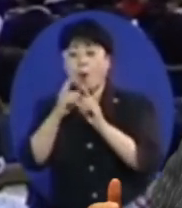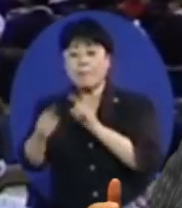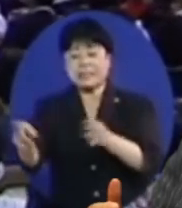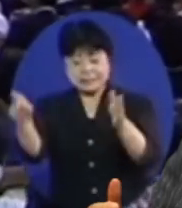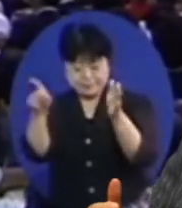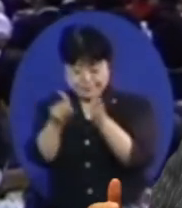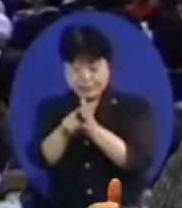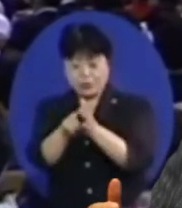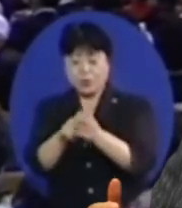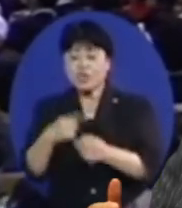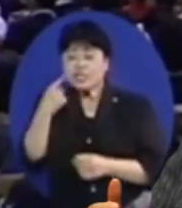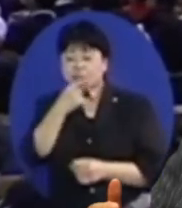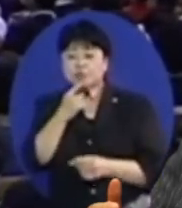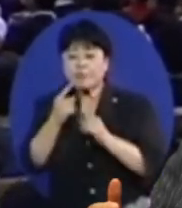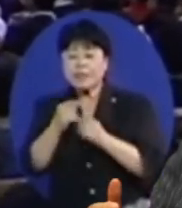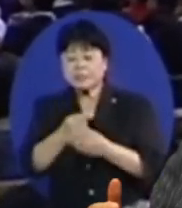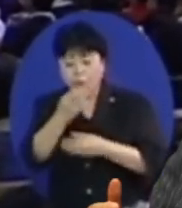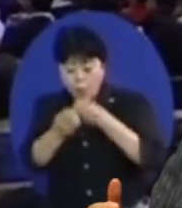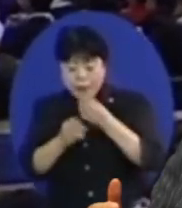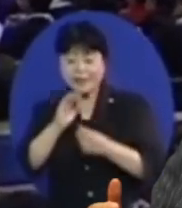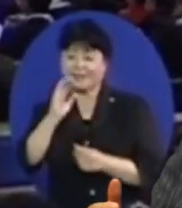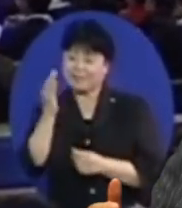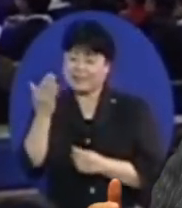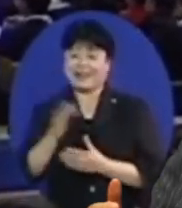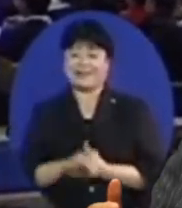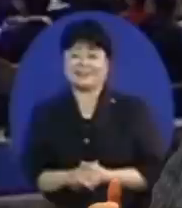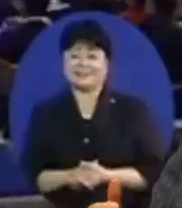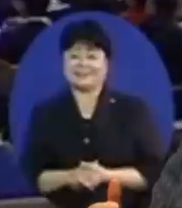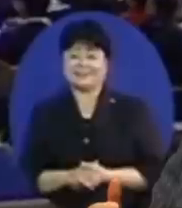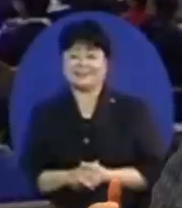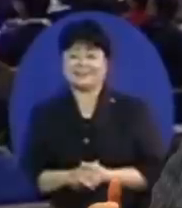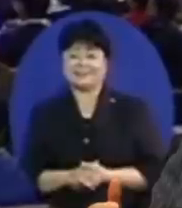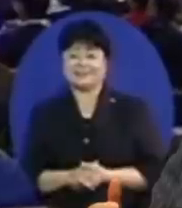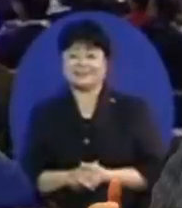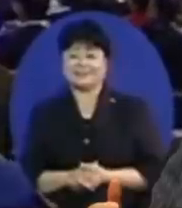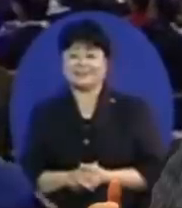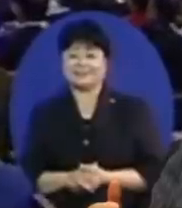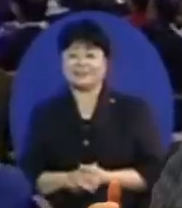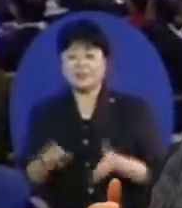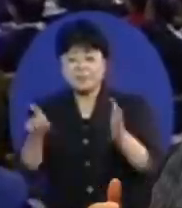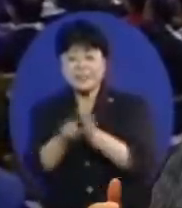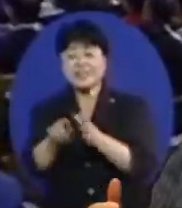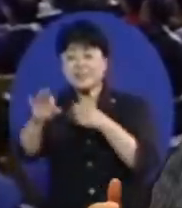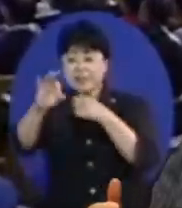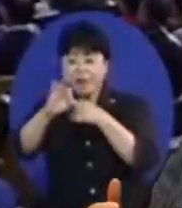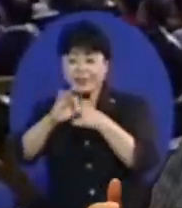믿고 입술로 말씀을 고백해야 되는 것입니다. 그리고 일단 믿었으면